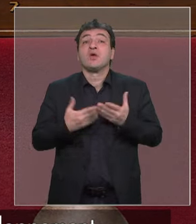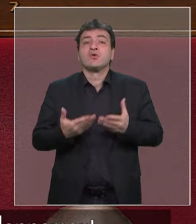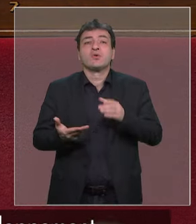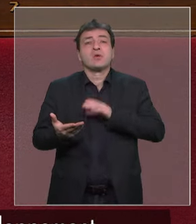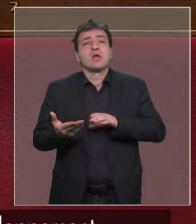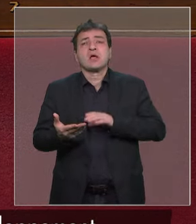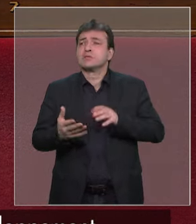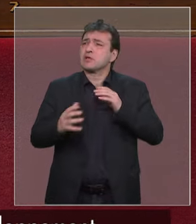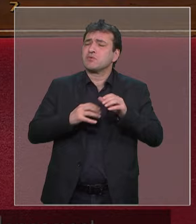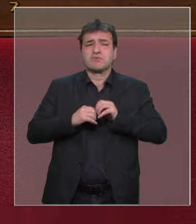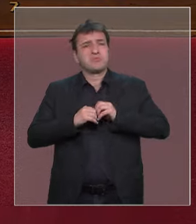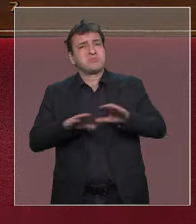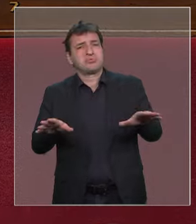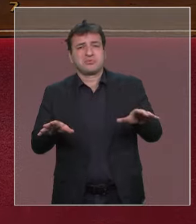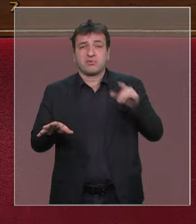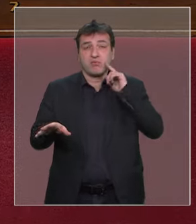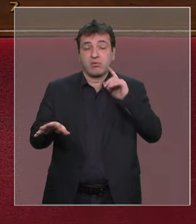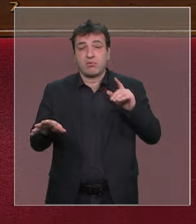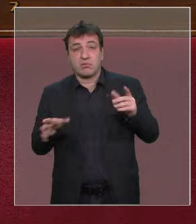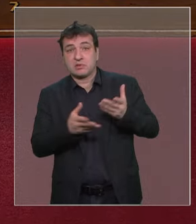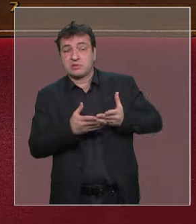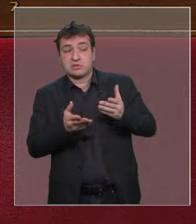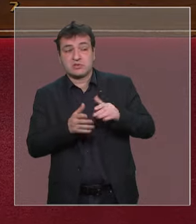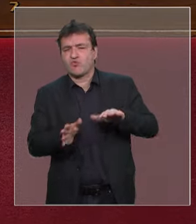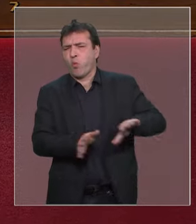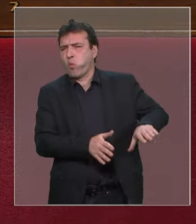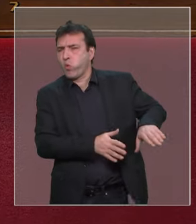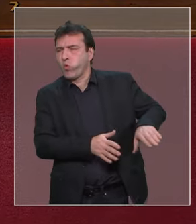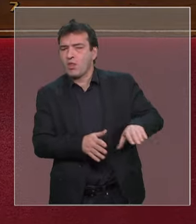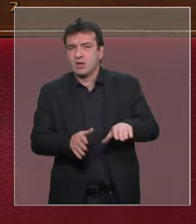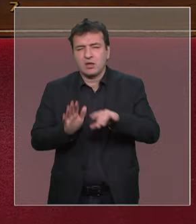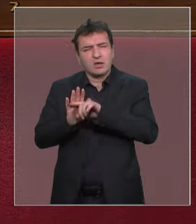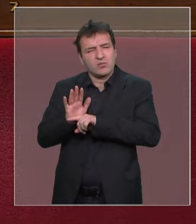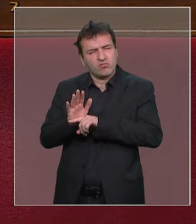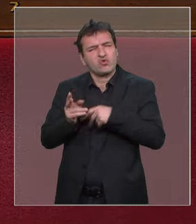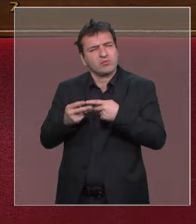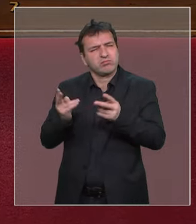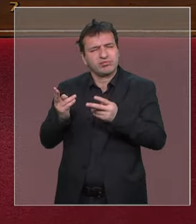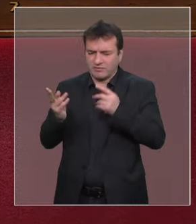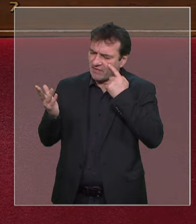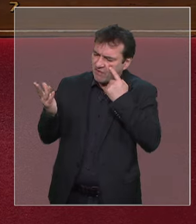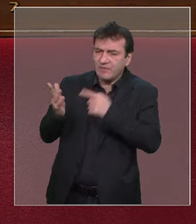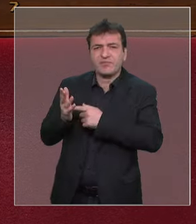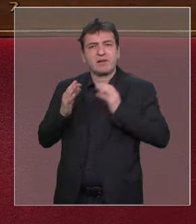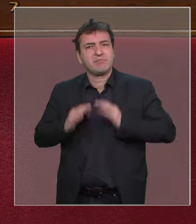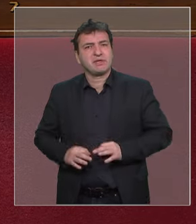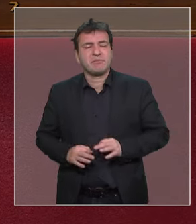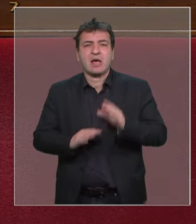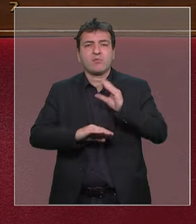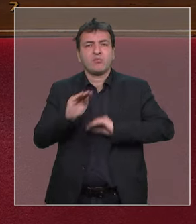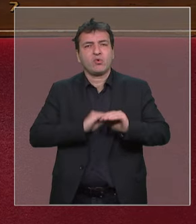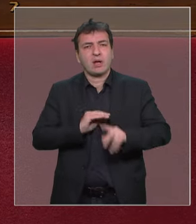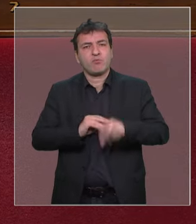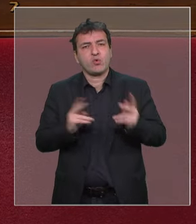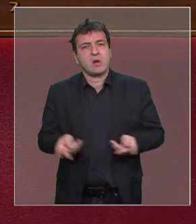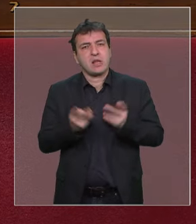de communication et de diversion. Regardons de près les mesures que vous annoncez. Au primaire, allègement des programmes.